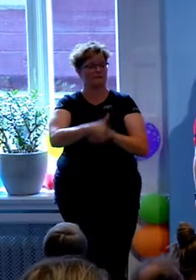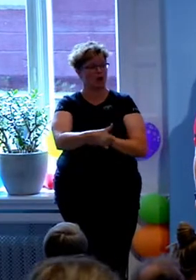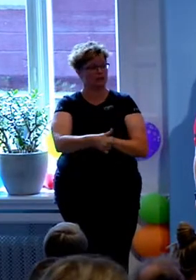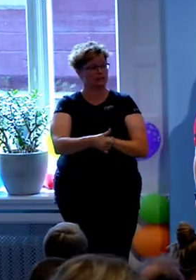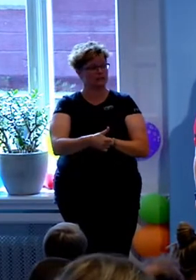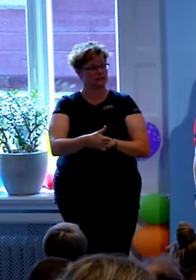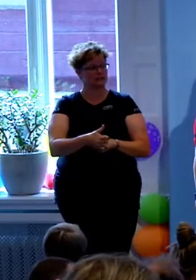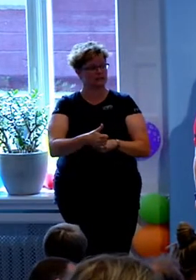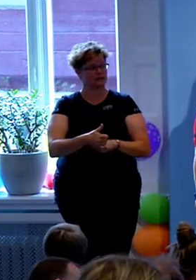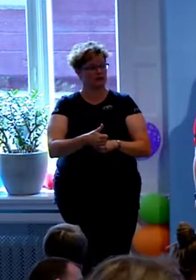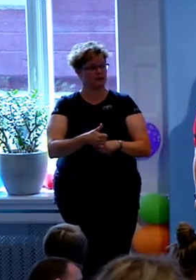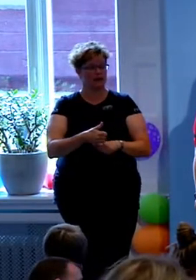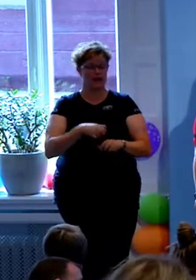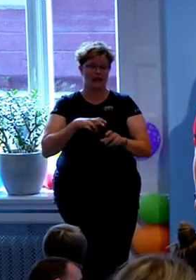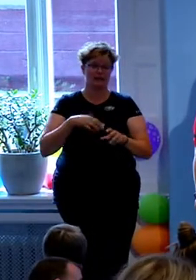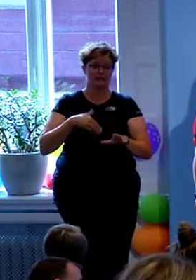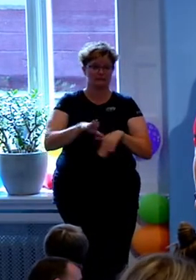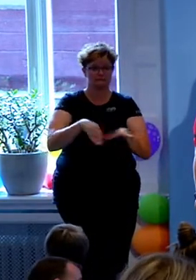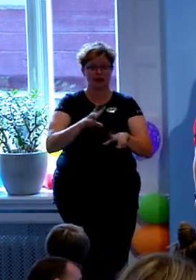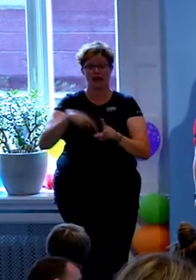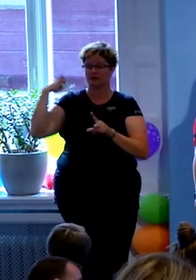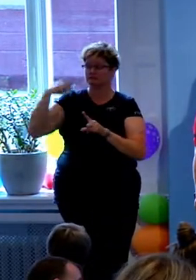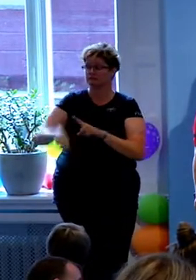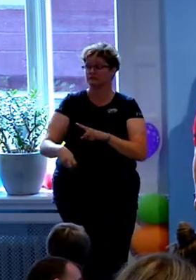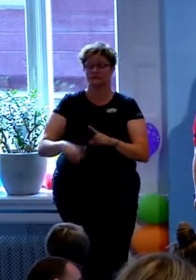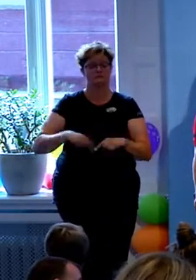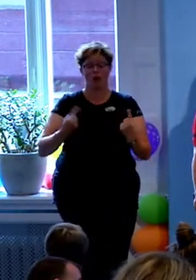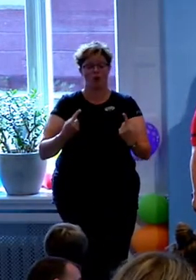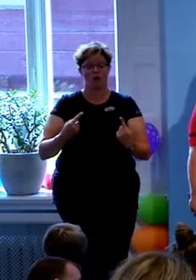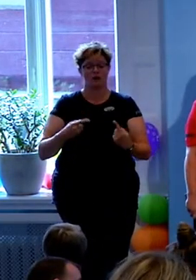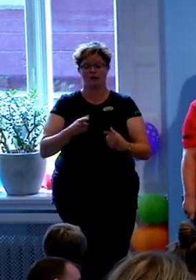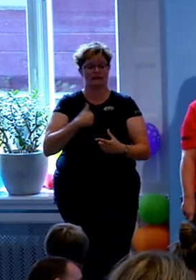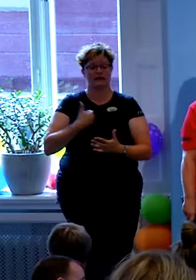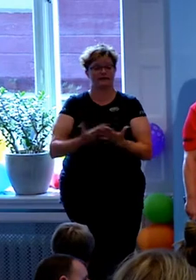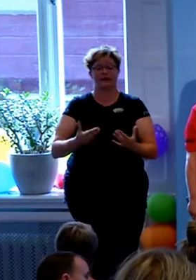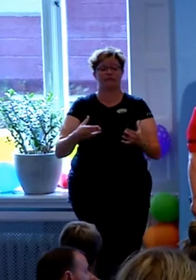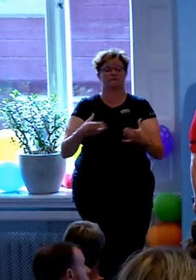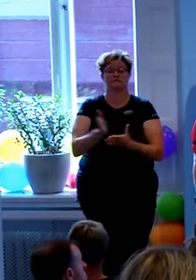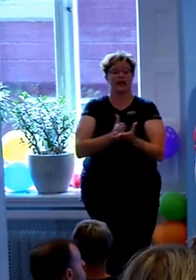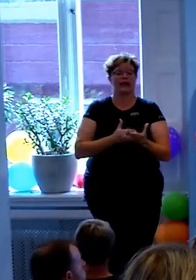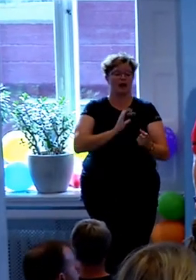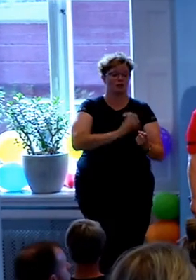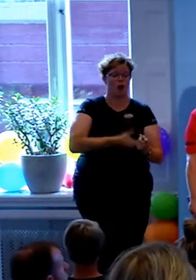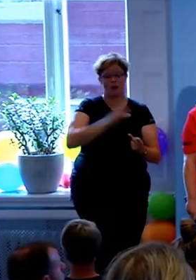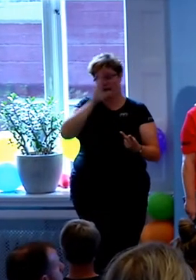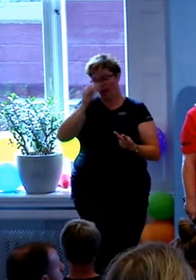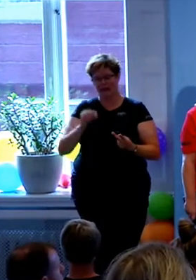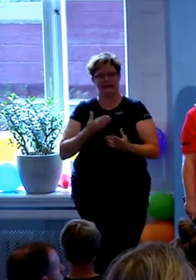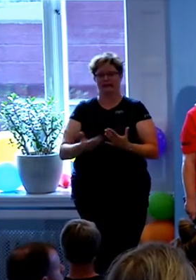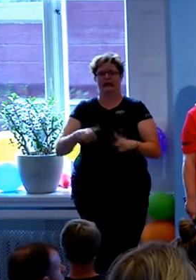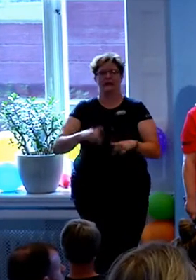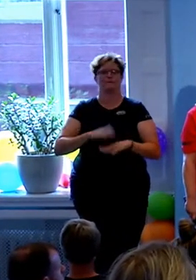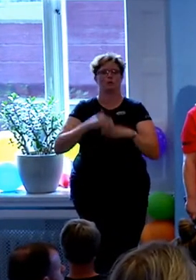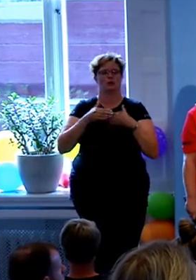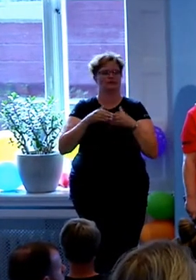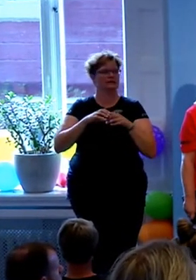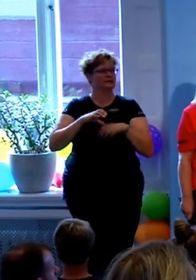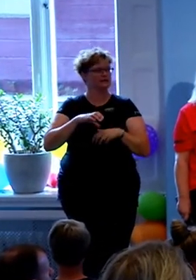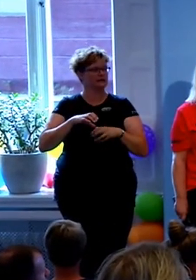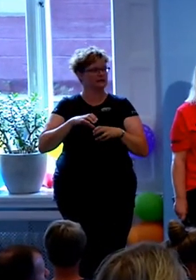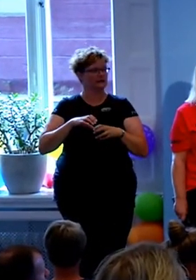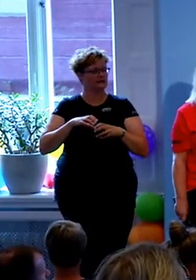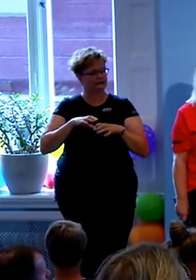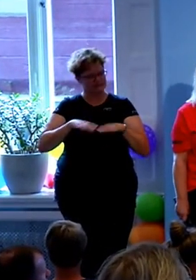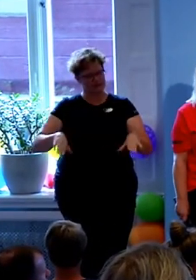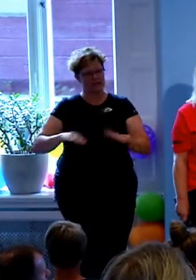längdlandslaget eller albina landslaget. Vi delar inte upp det i dam eller herr. Nu är det ingen av oss här på scen som är från Svenska